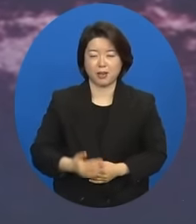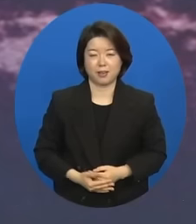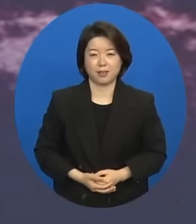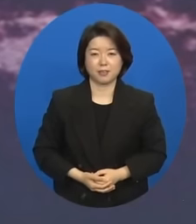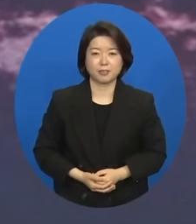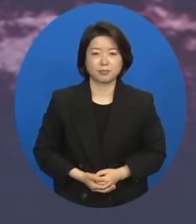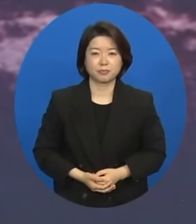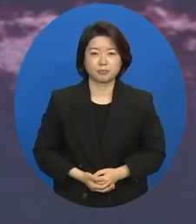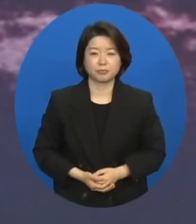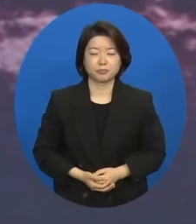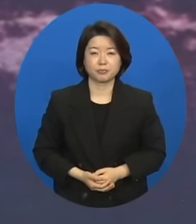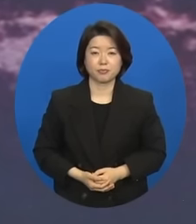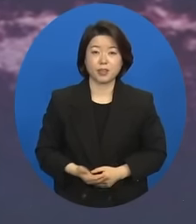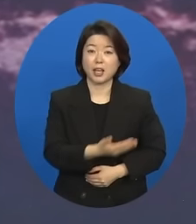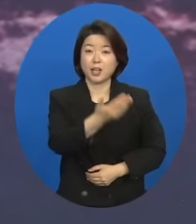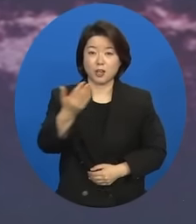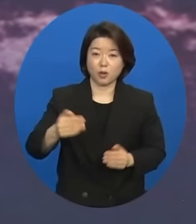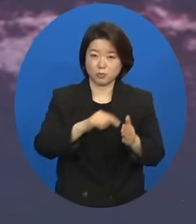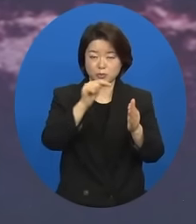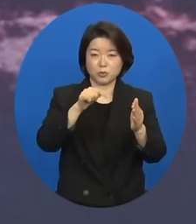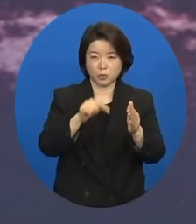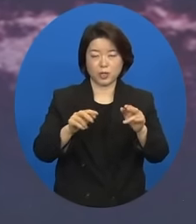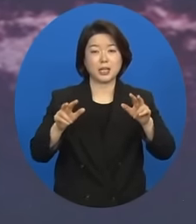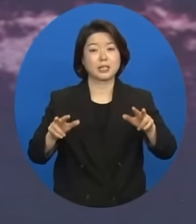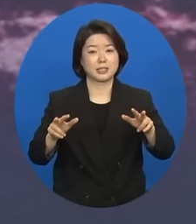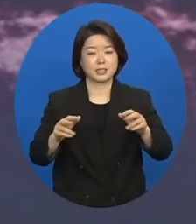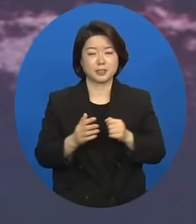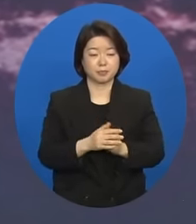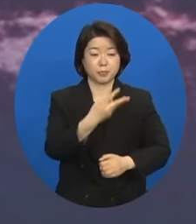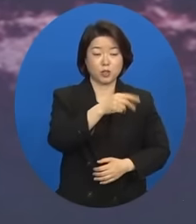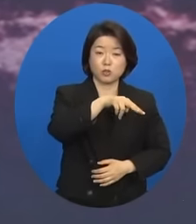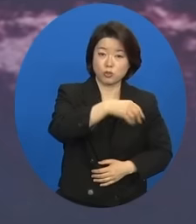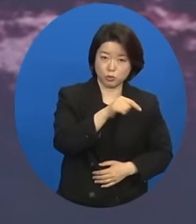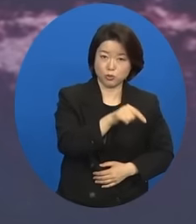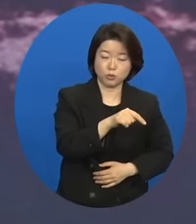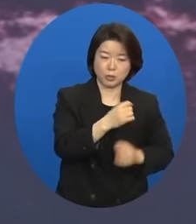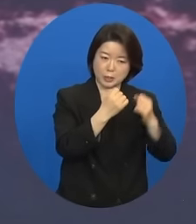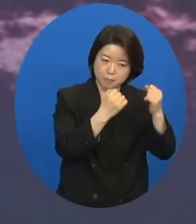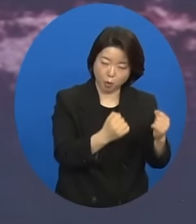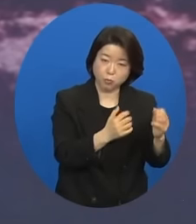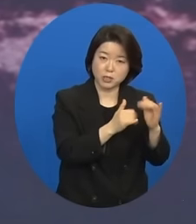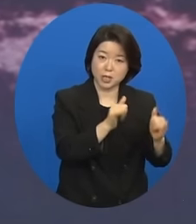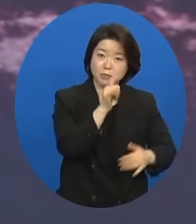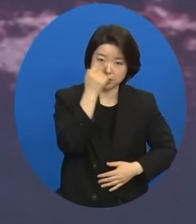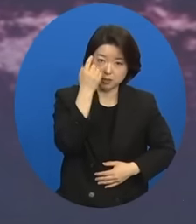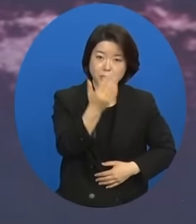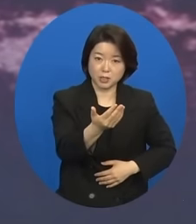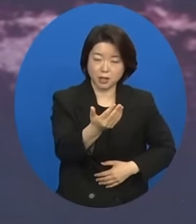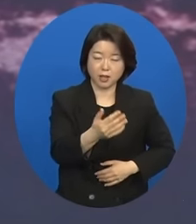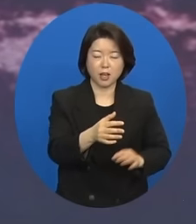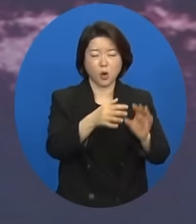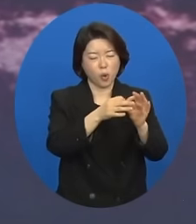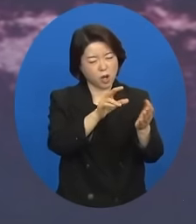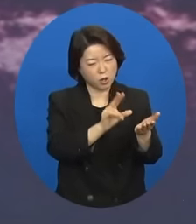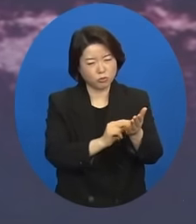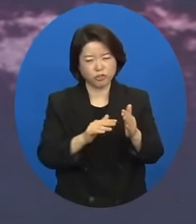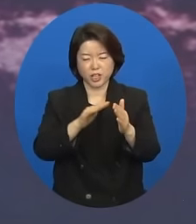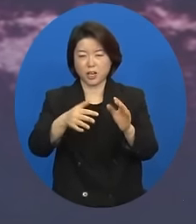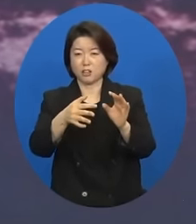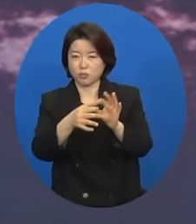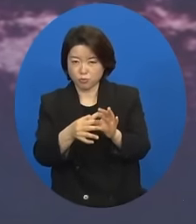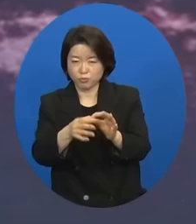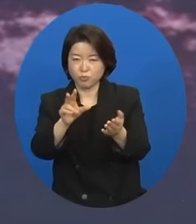아 여러분 가운데 지금 루스에 있는 분들이 계십니다 관계의 문제 가정의